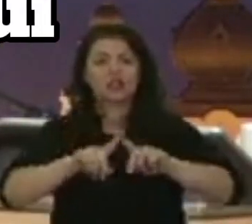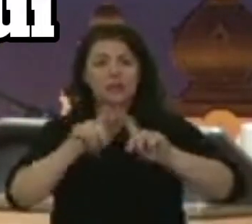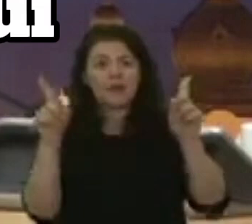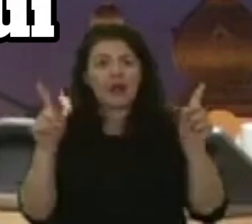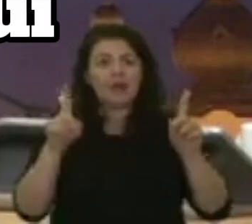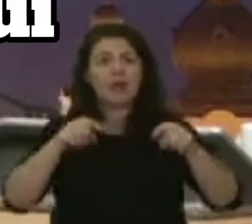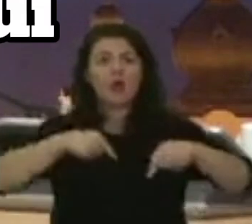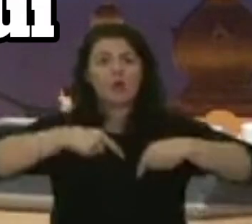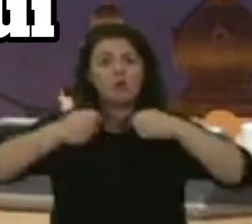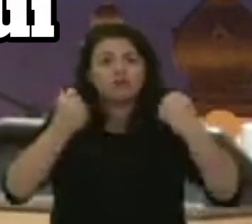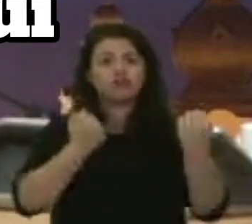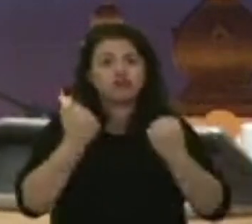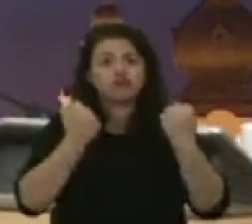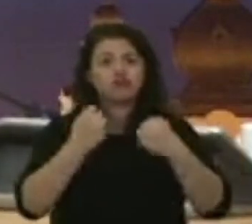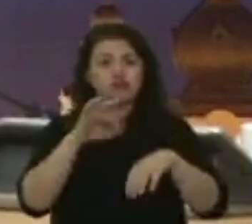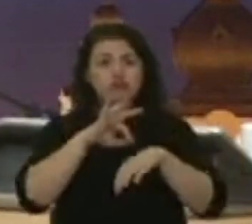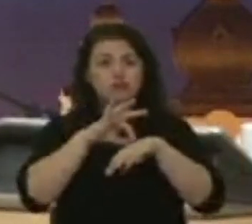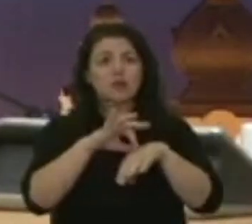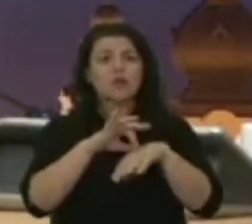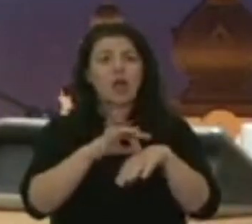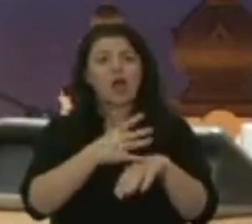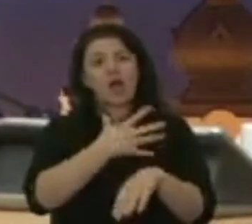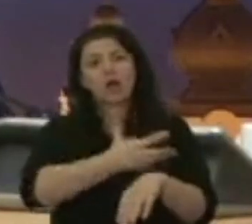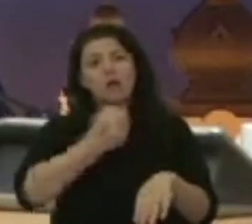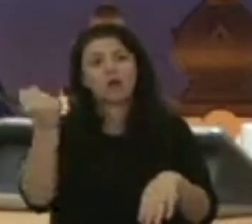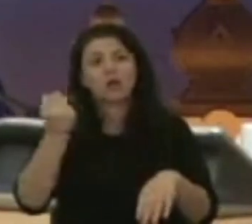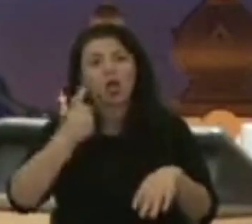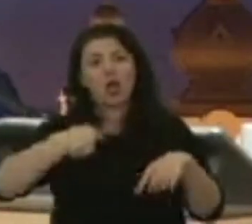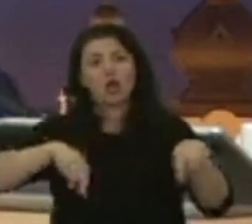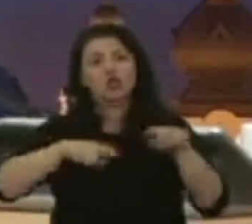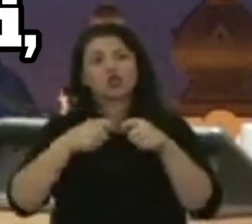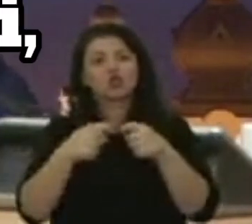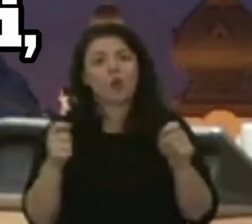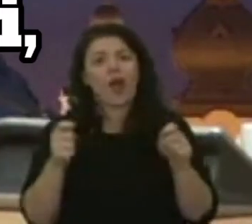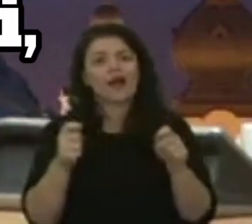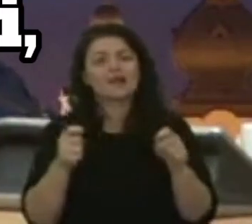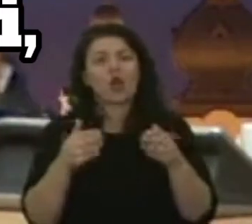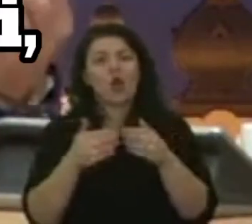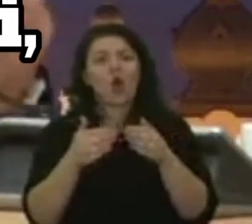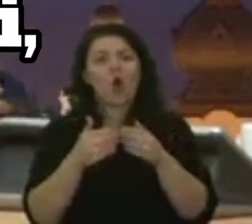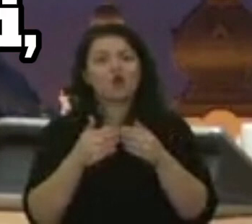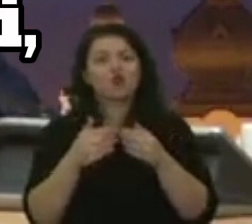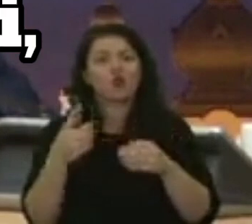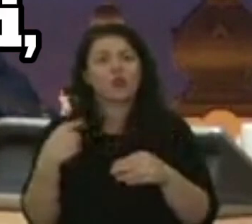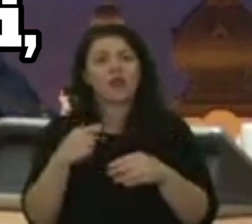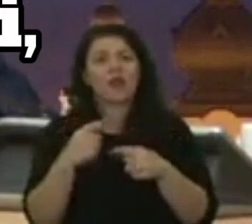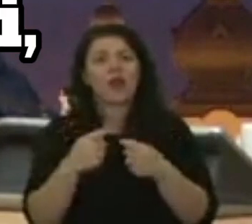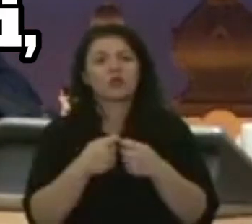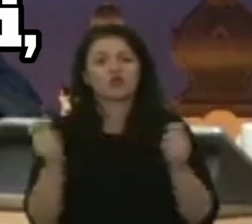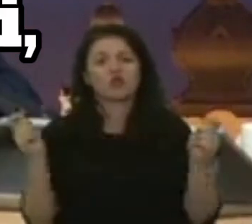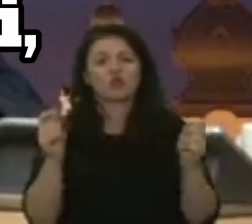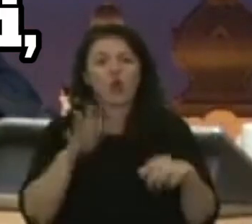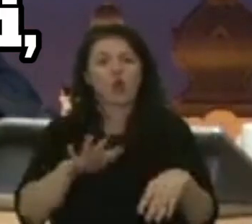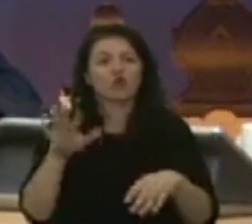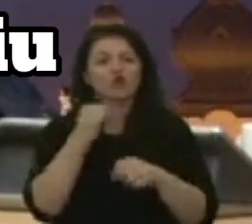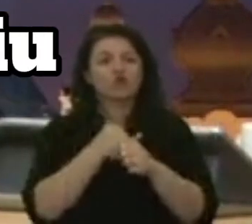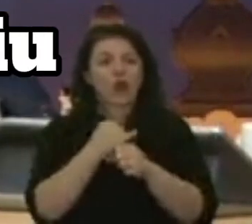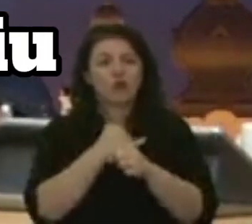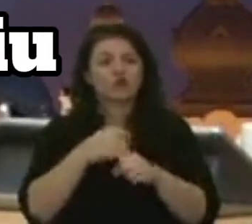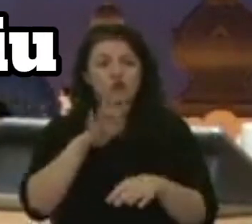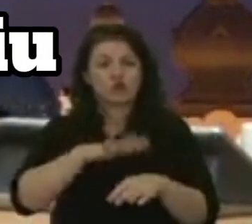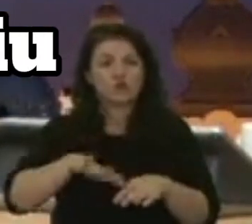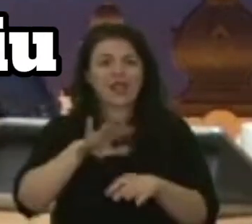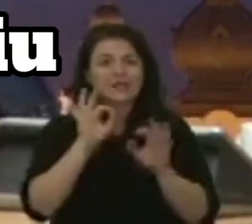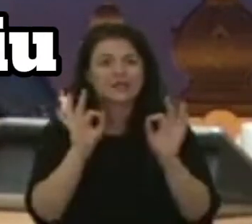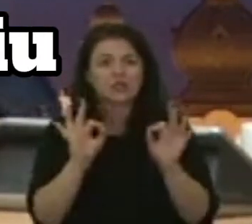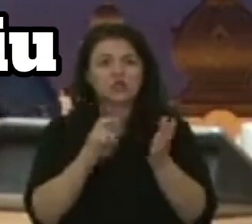dimineață pe toate rutele orașului să ducă oamenii în toate colțurile urbei noastre și nu numai, poate și ale județului, și să